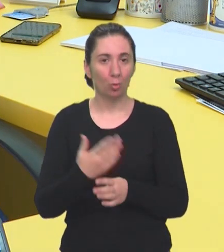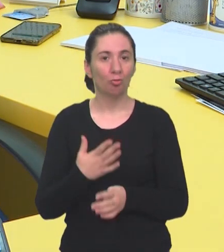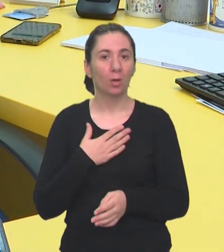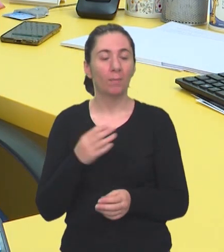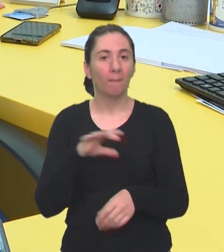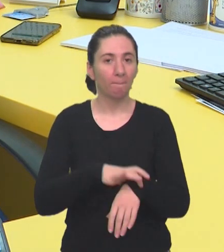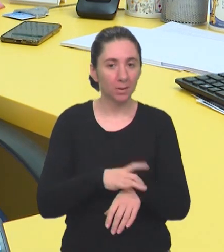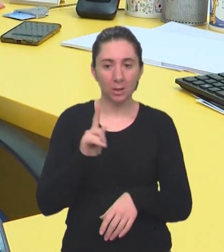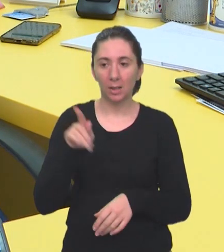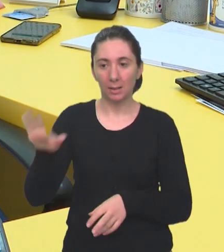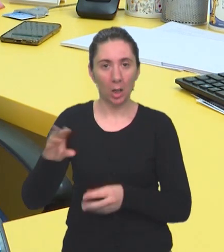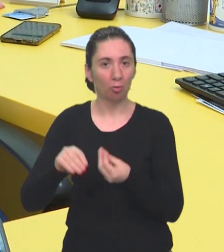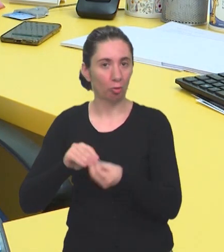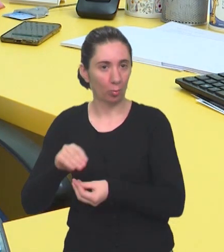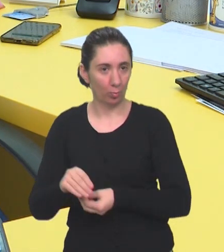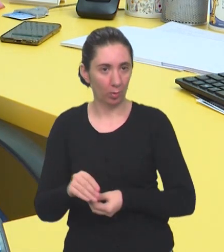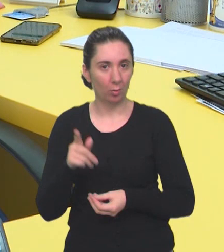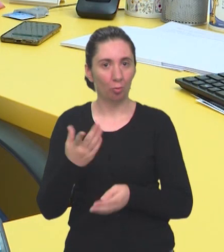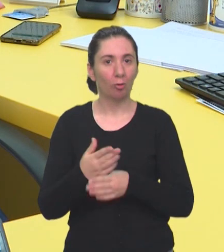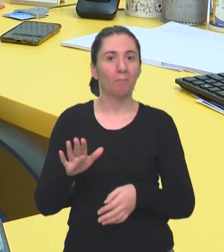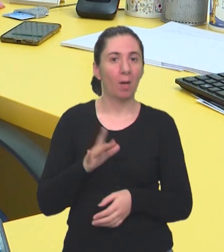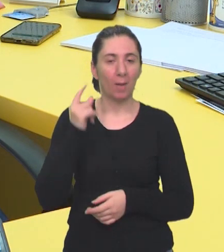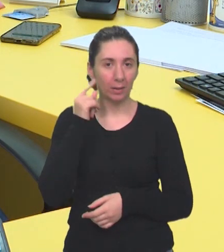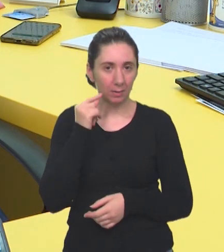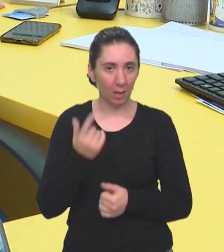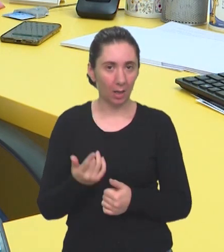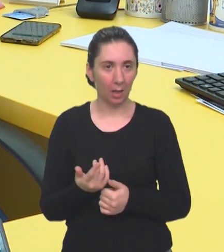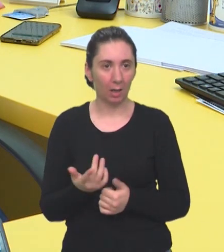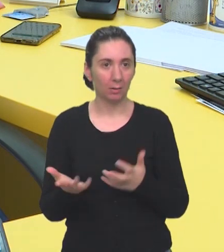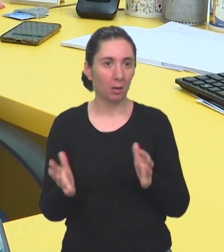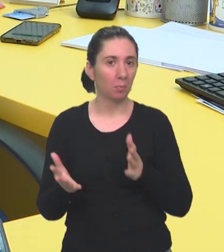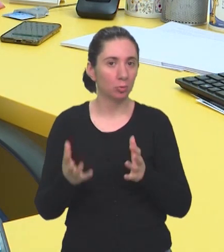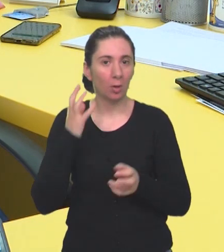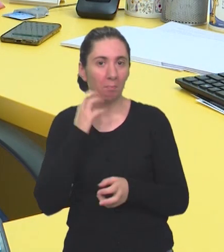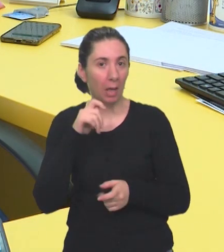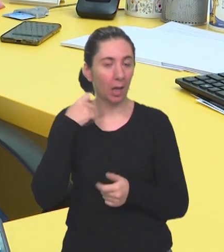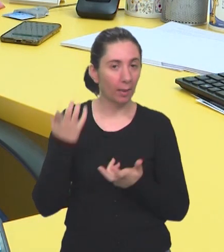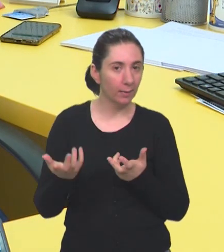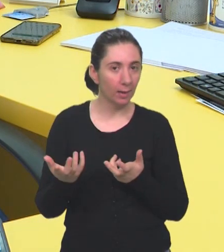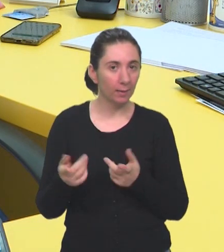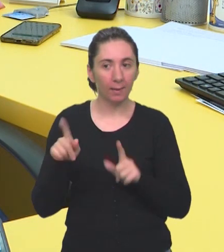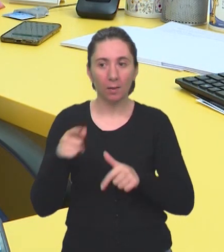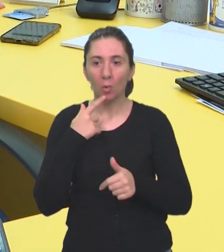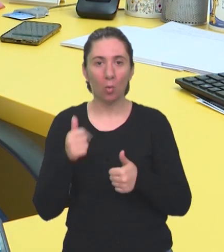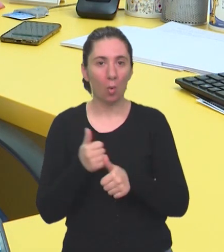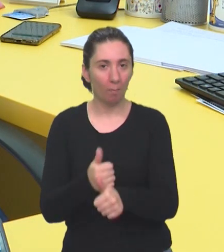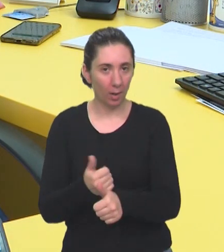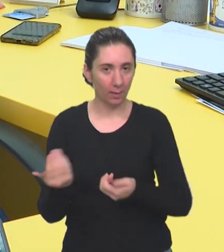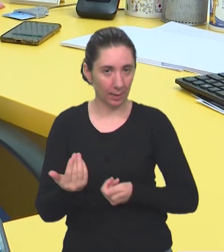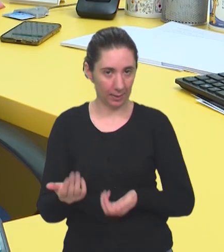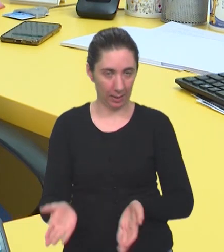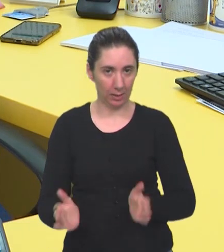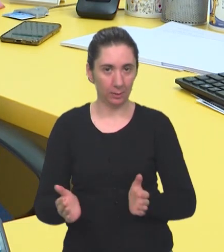uvijek pacijenta i njegovu obitelj, gdje su to uvijek mama i tata i eventualno još baka, deda, neko ko dođe u pratnju